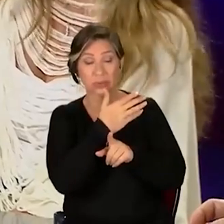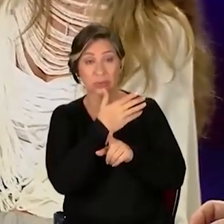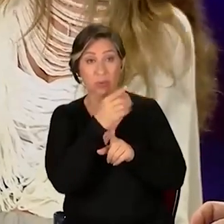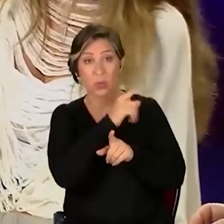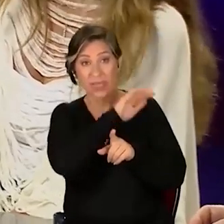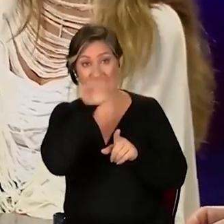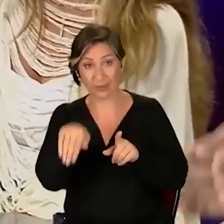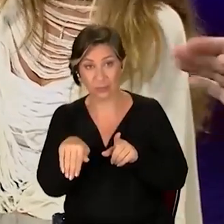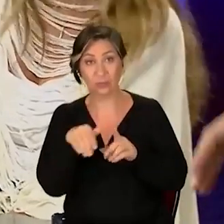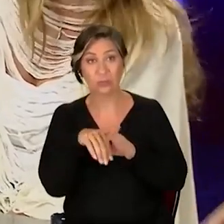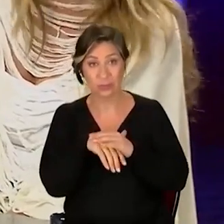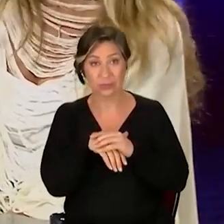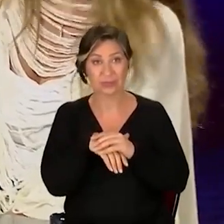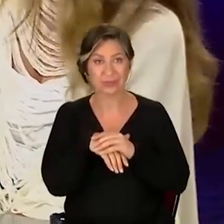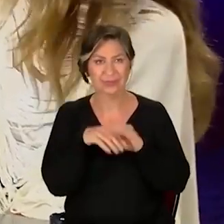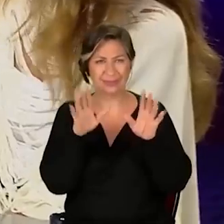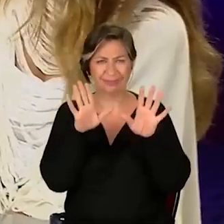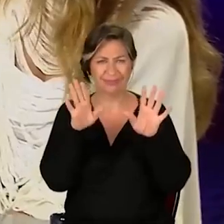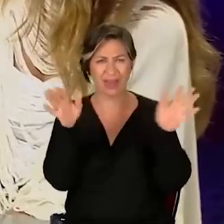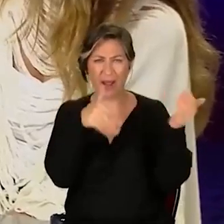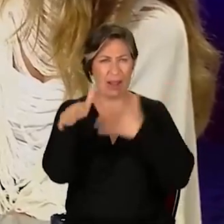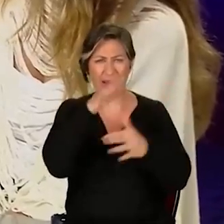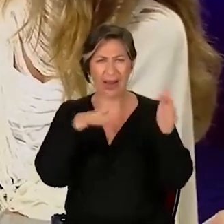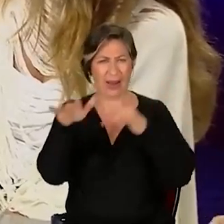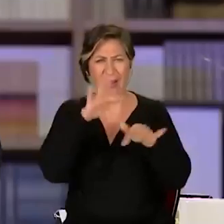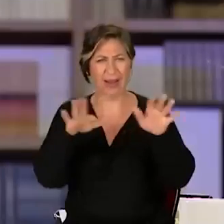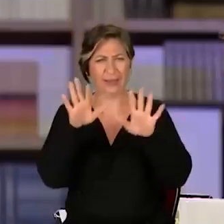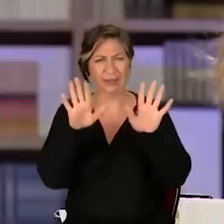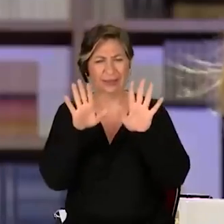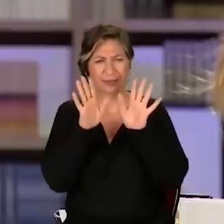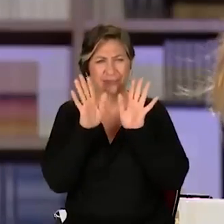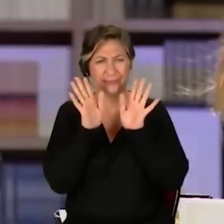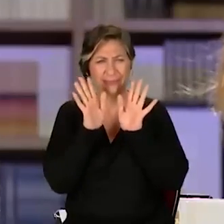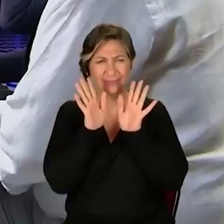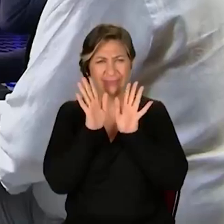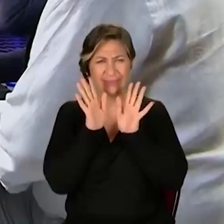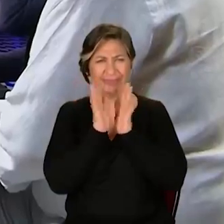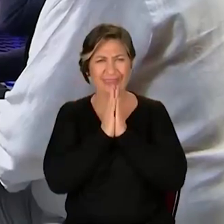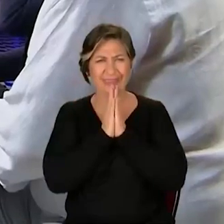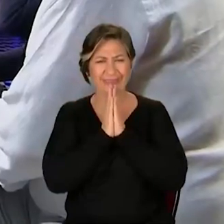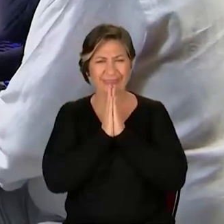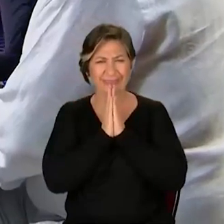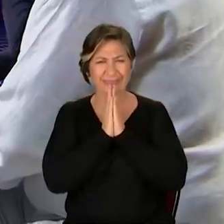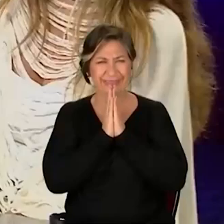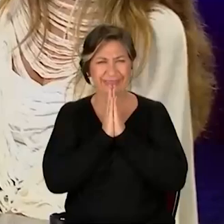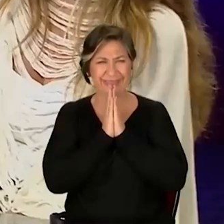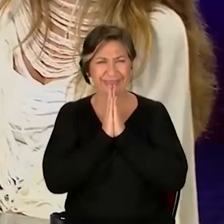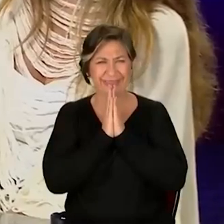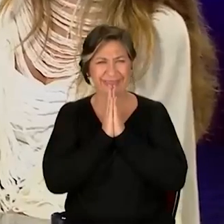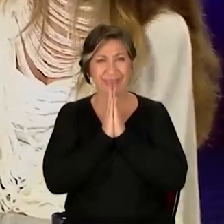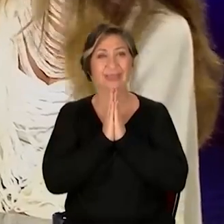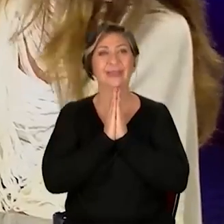ya da oradan geliyor. Şunu söylemem gerekiyor. Çok özür dilerim. Hemen yani bu önemli. Yani hayır, yelkenleri indirmedim. Şimdi, bir